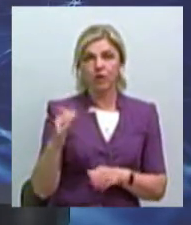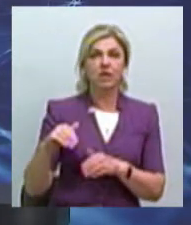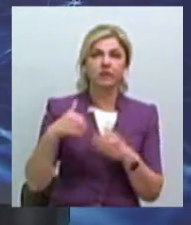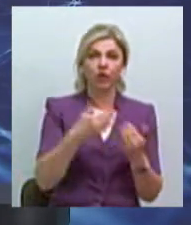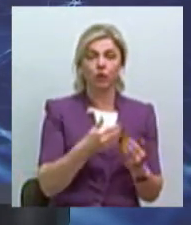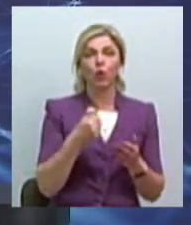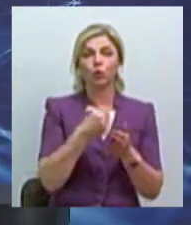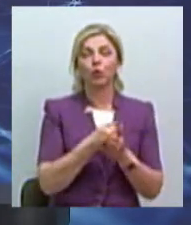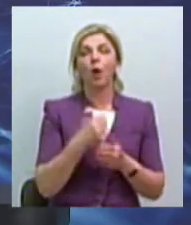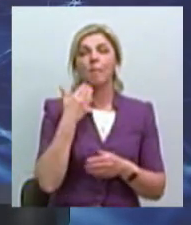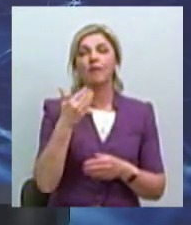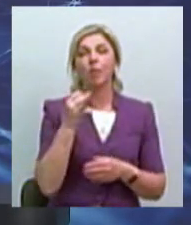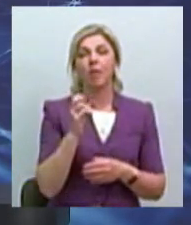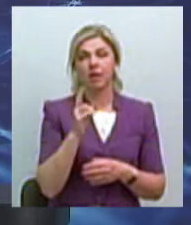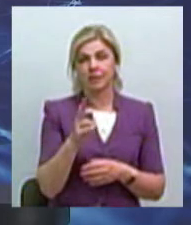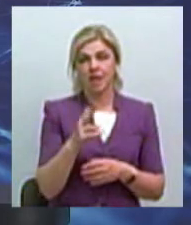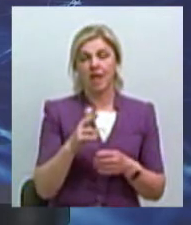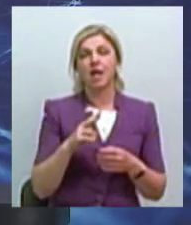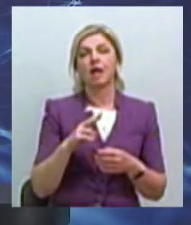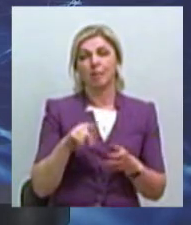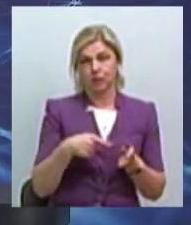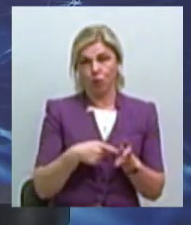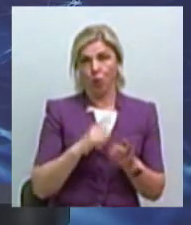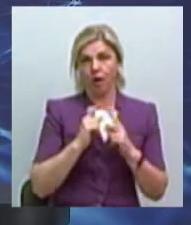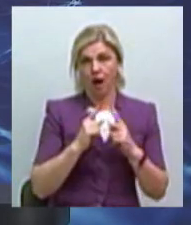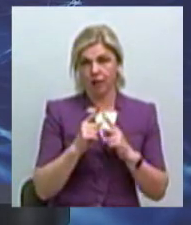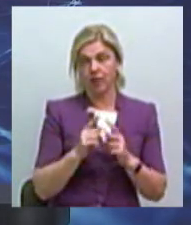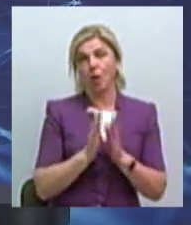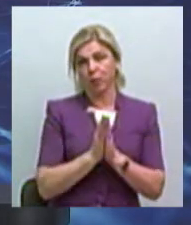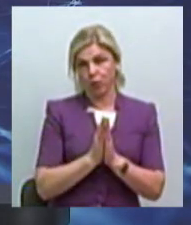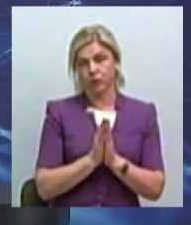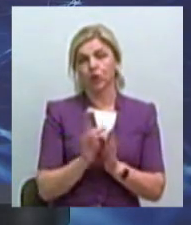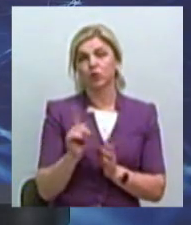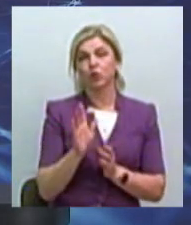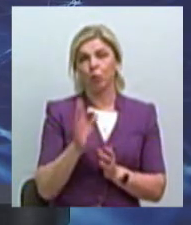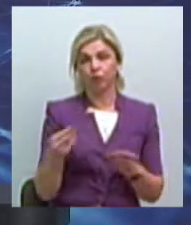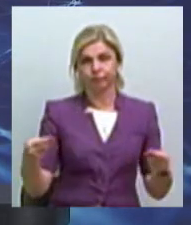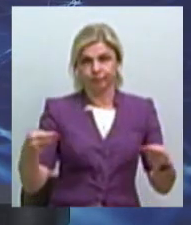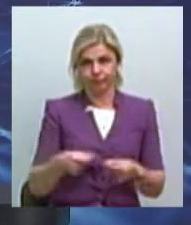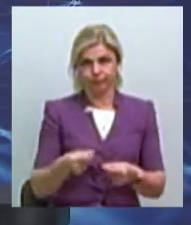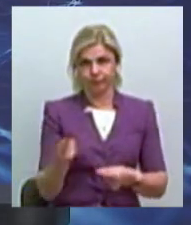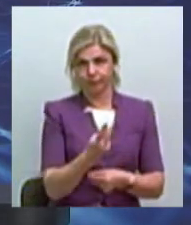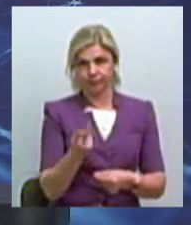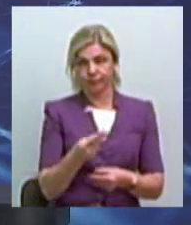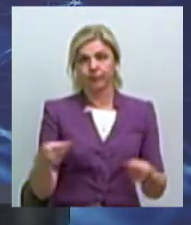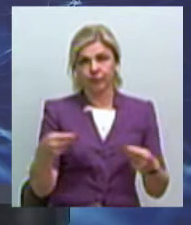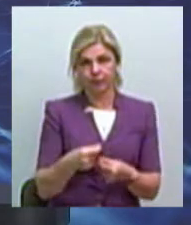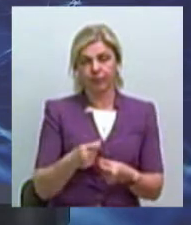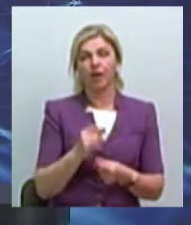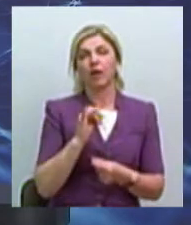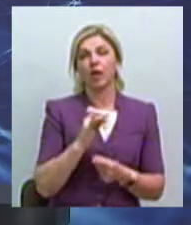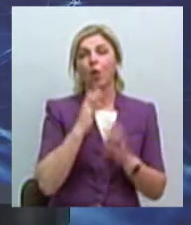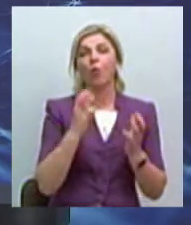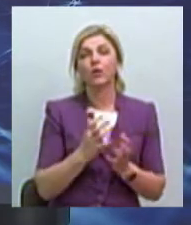до Первомайської міської ради, от, про те, що вони будуть співфінансувати утримання комунального